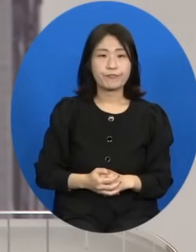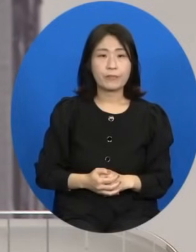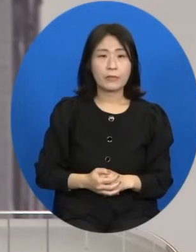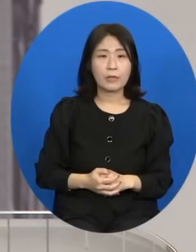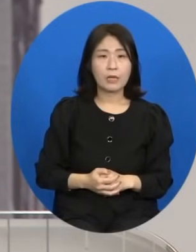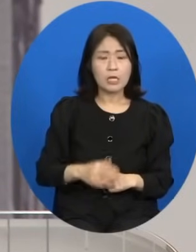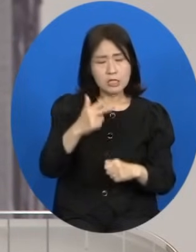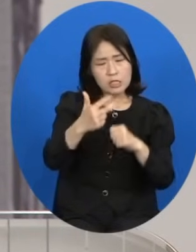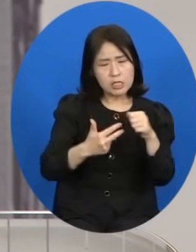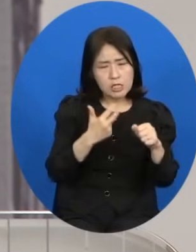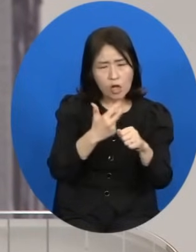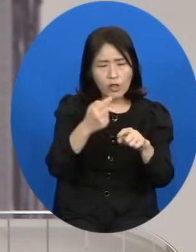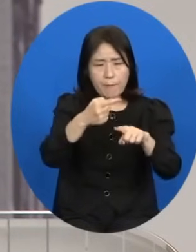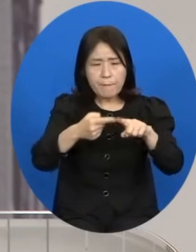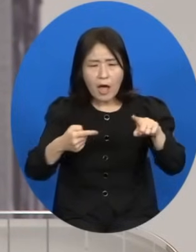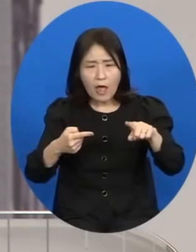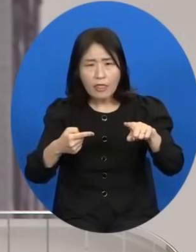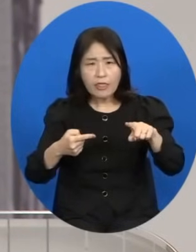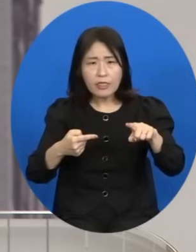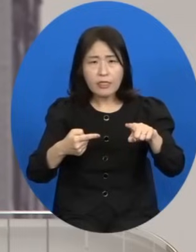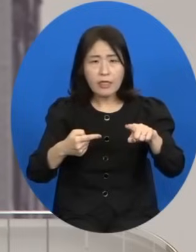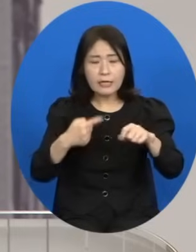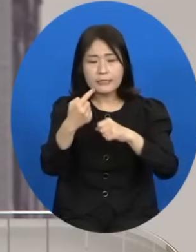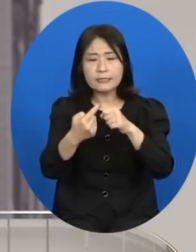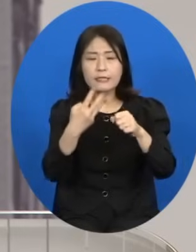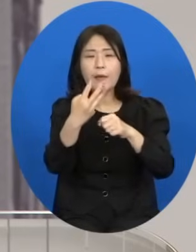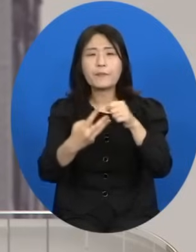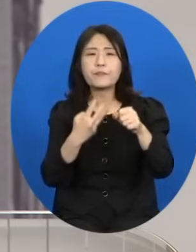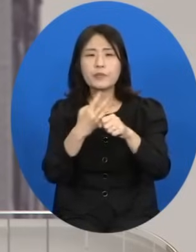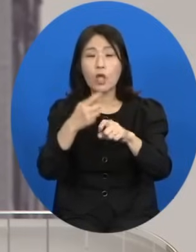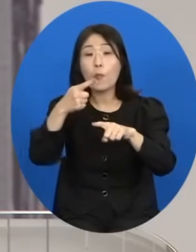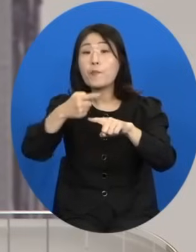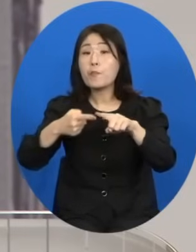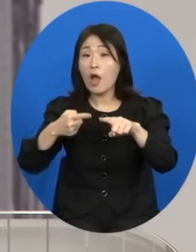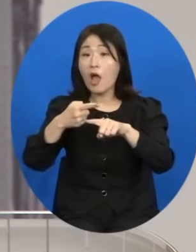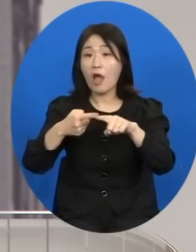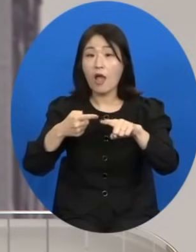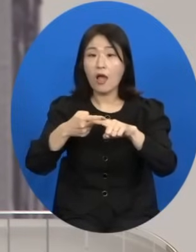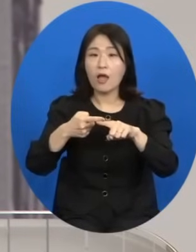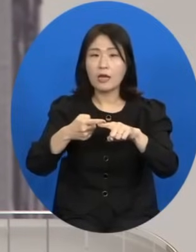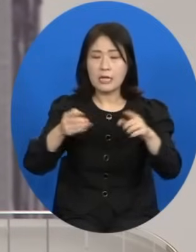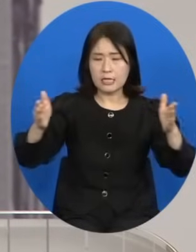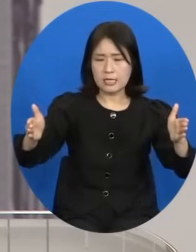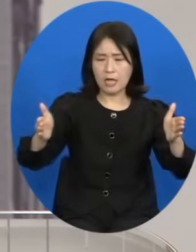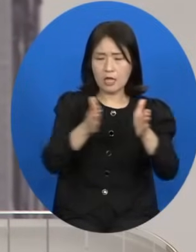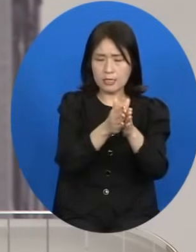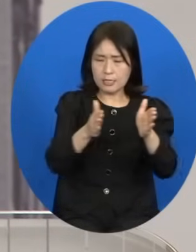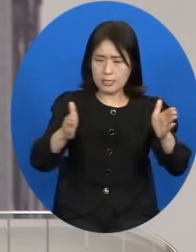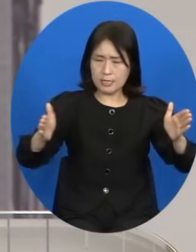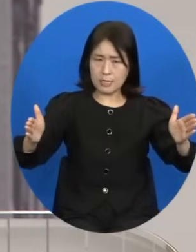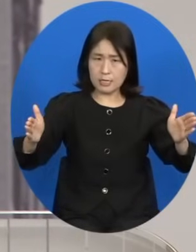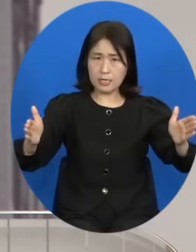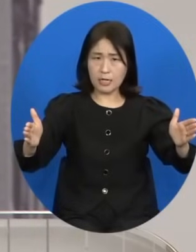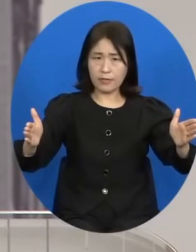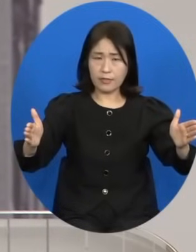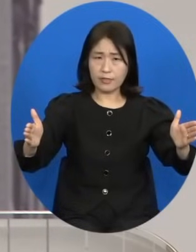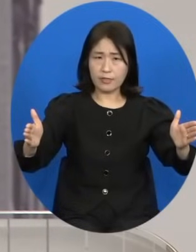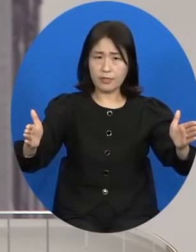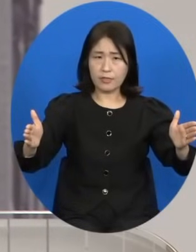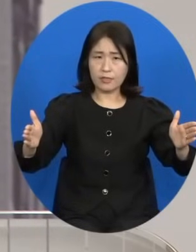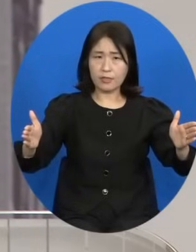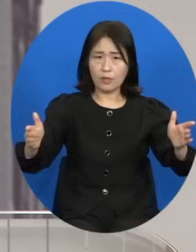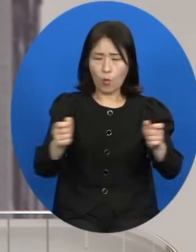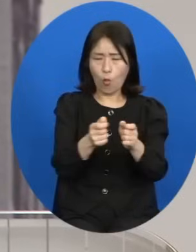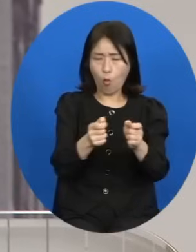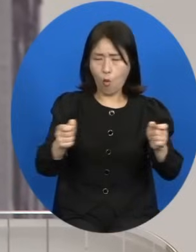절반이 어떤 기간이 다 되기 전에 중도에 끝이 난다는 거예요 오랜 기간이긴 하지만